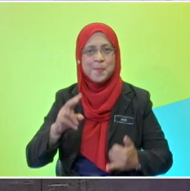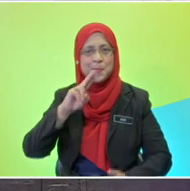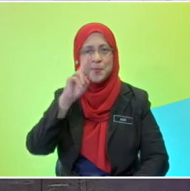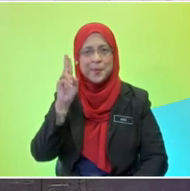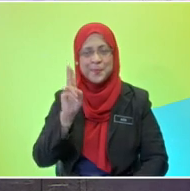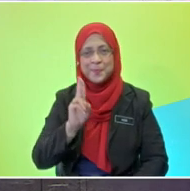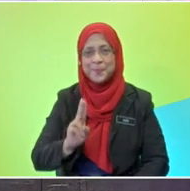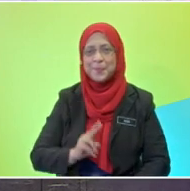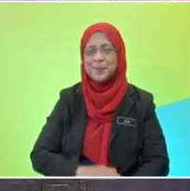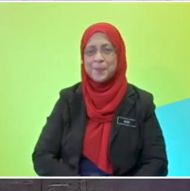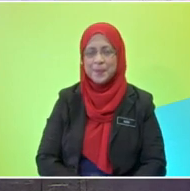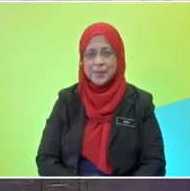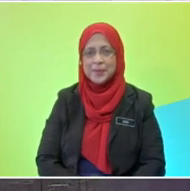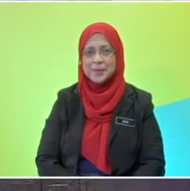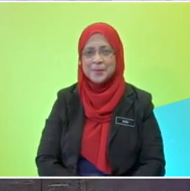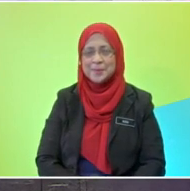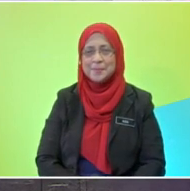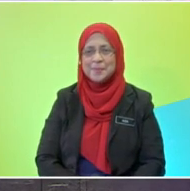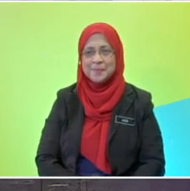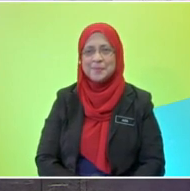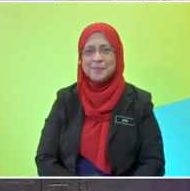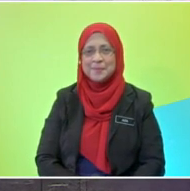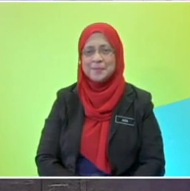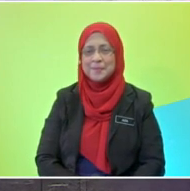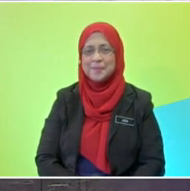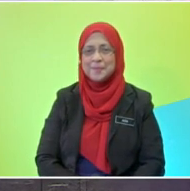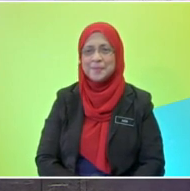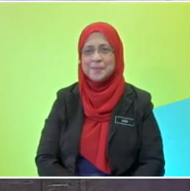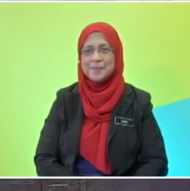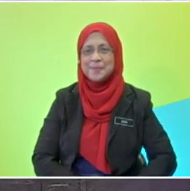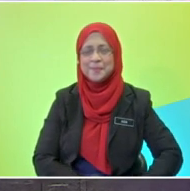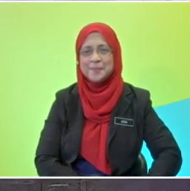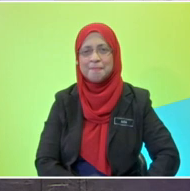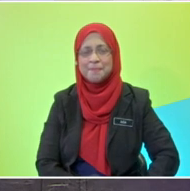nampakkan kita tengok murid-murid hah mungkin terfokus